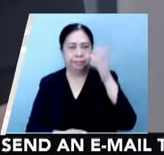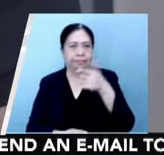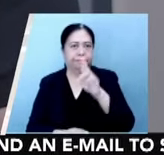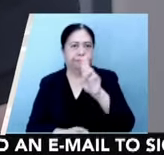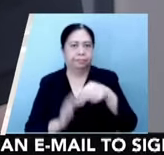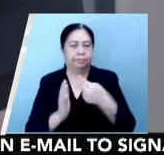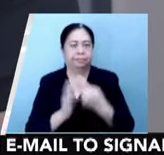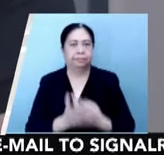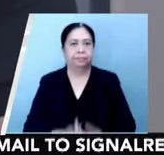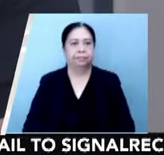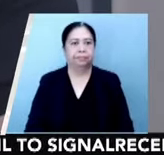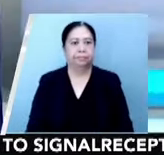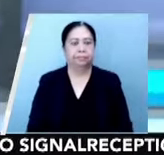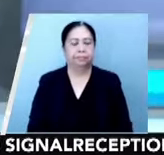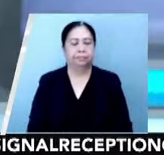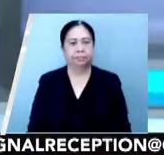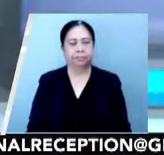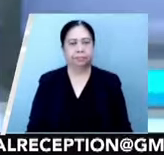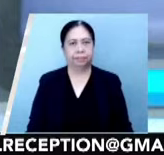24 oras.